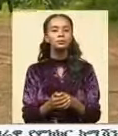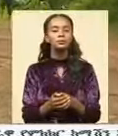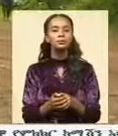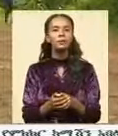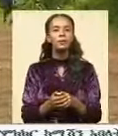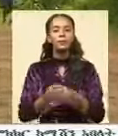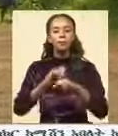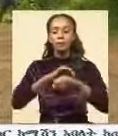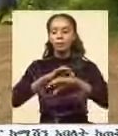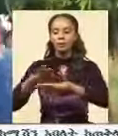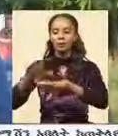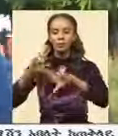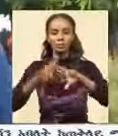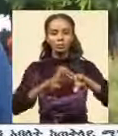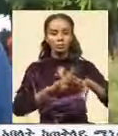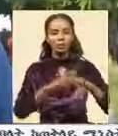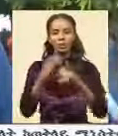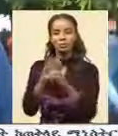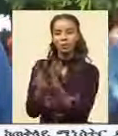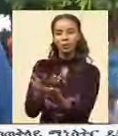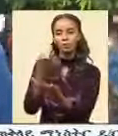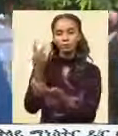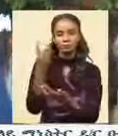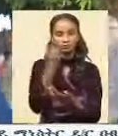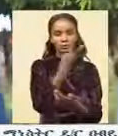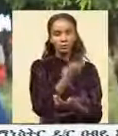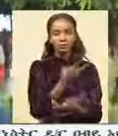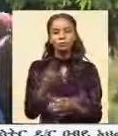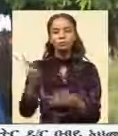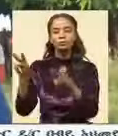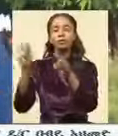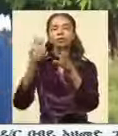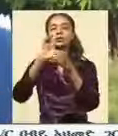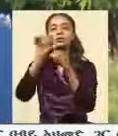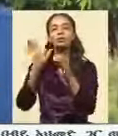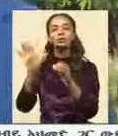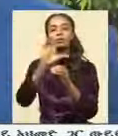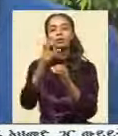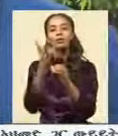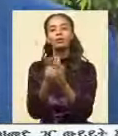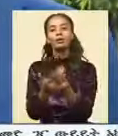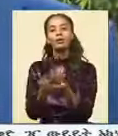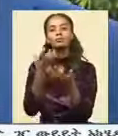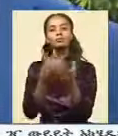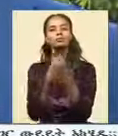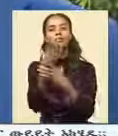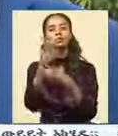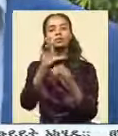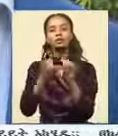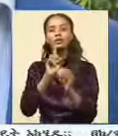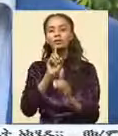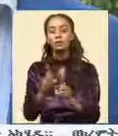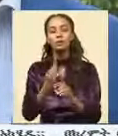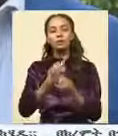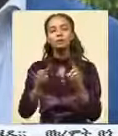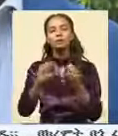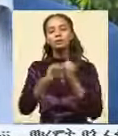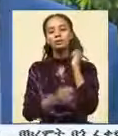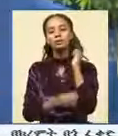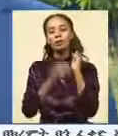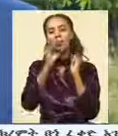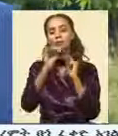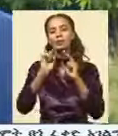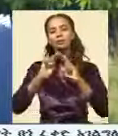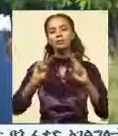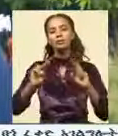የመሬቱ አቀማመጡ ሲታይ፣ የተፈጥሮ ሀብቱ ሲታይ፣ ሁሉ ነገር ሲታይ ክልሉ በተፈጥሮ ሀብት የበለጸገ ክልል ነው። ግን በመሰረተ ልማት